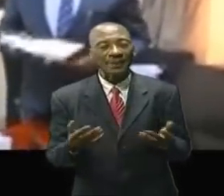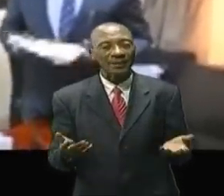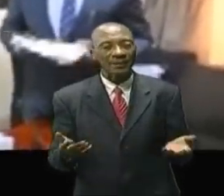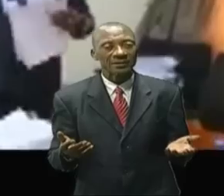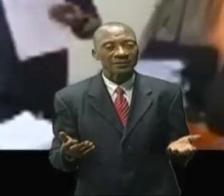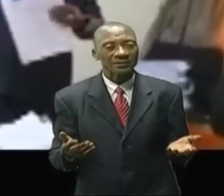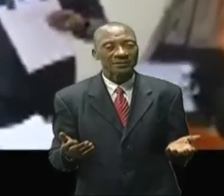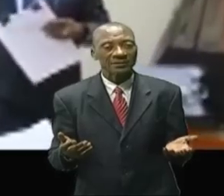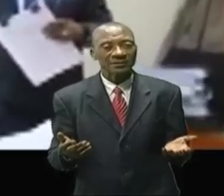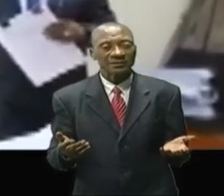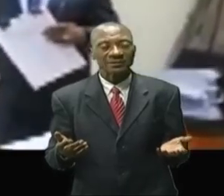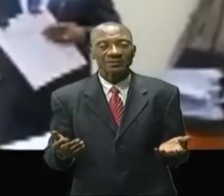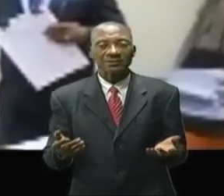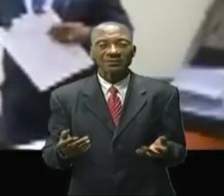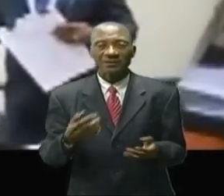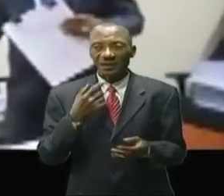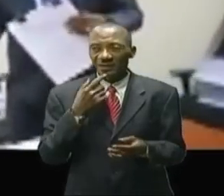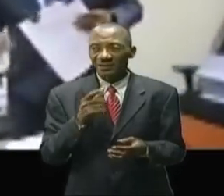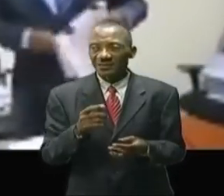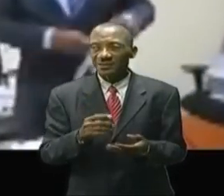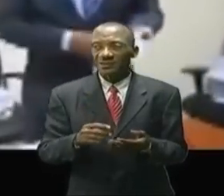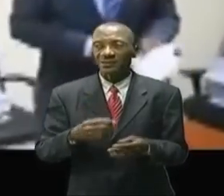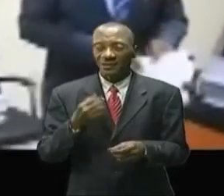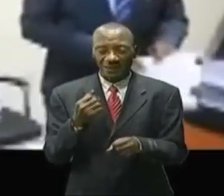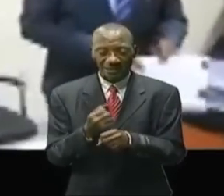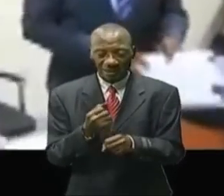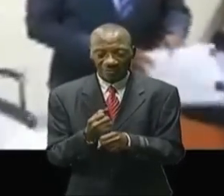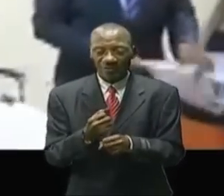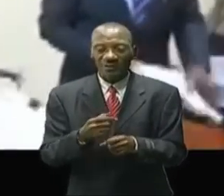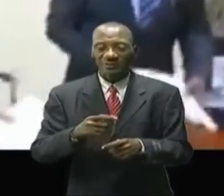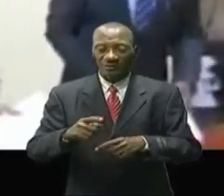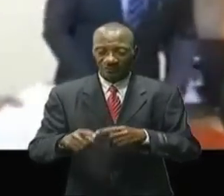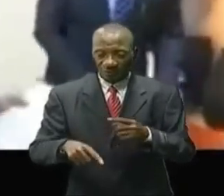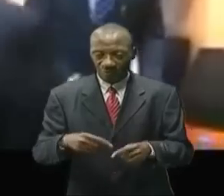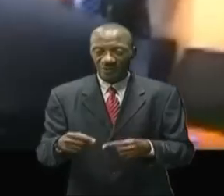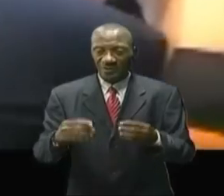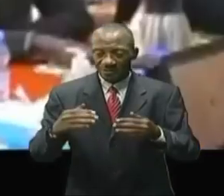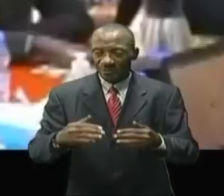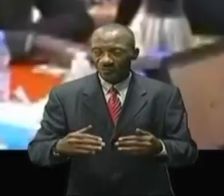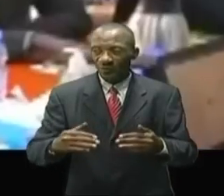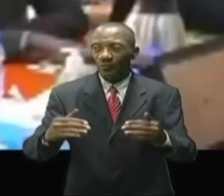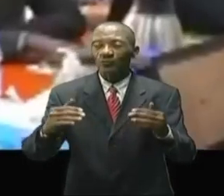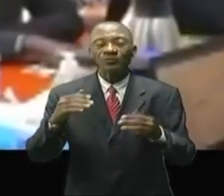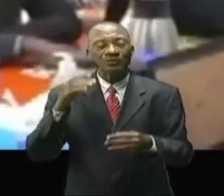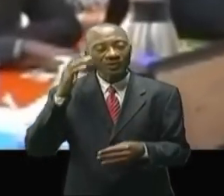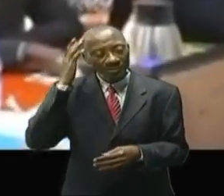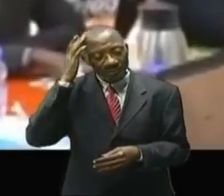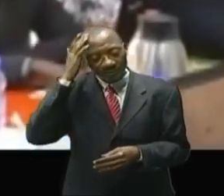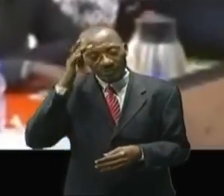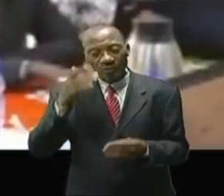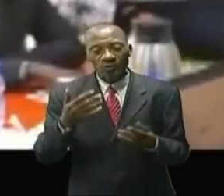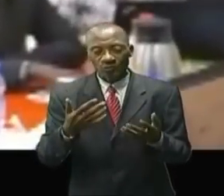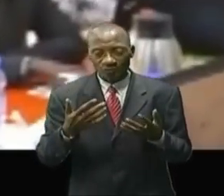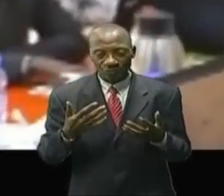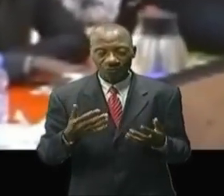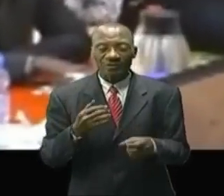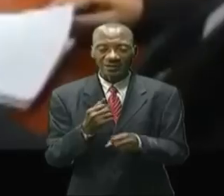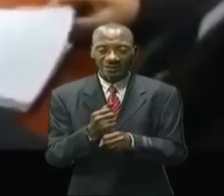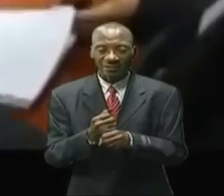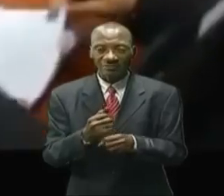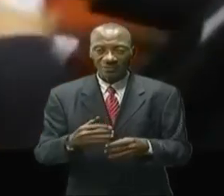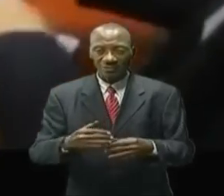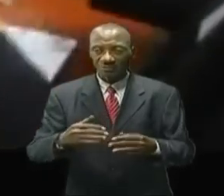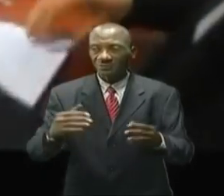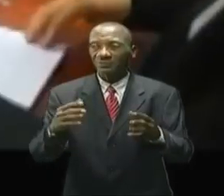du 19 juin dernier. Ces travaux rentrent dans le cadre de parachever les projets d'infrastructure inscrits au budget 2015 avec les